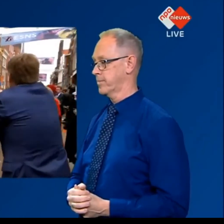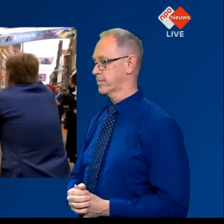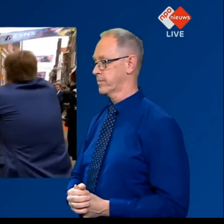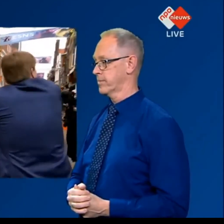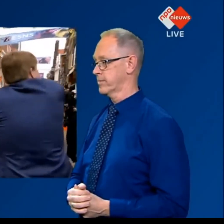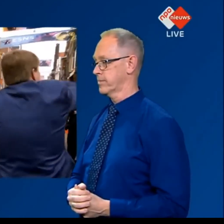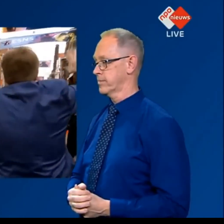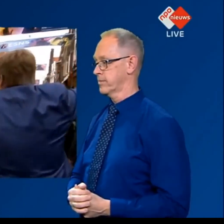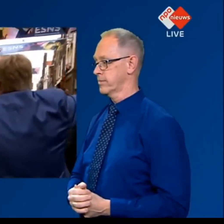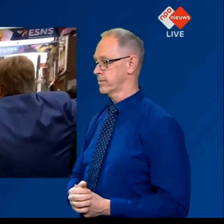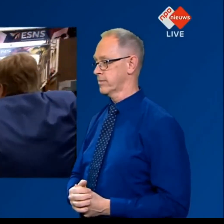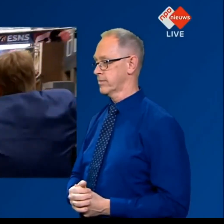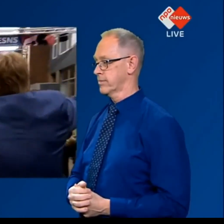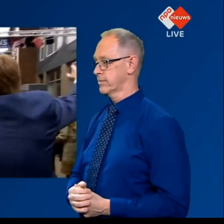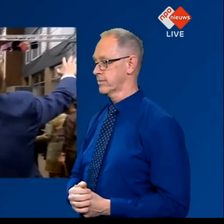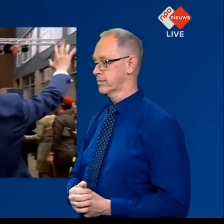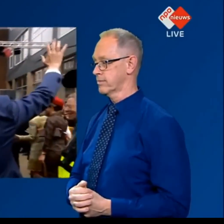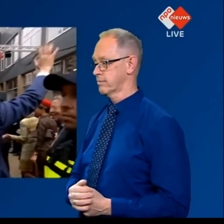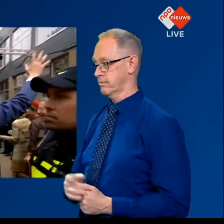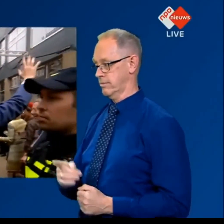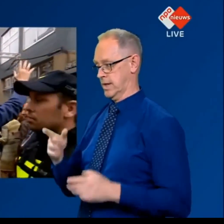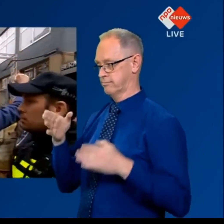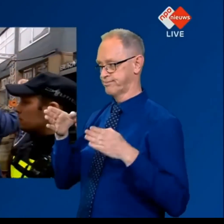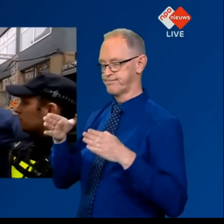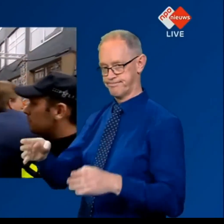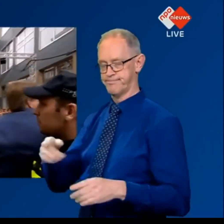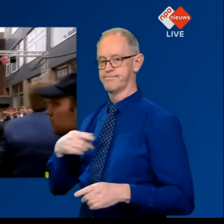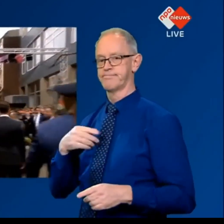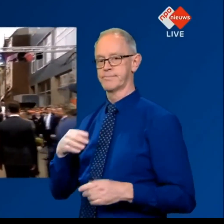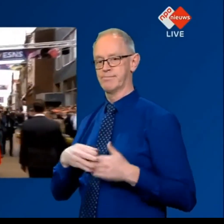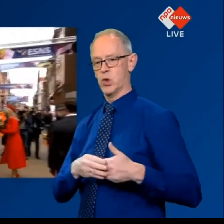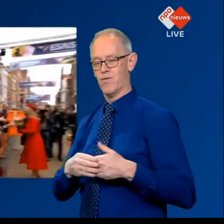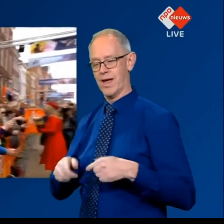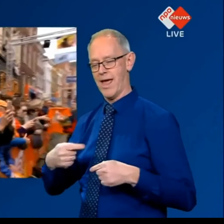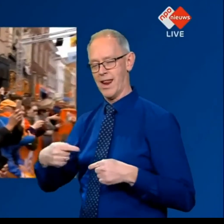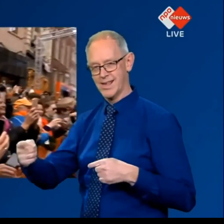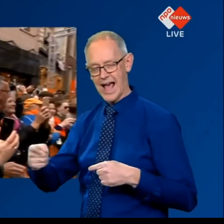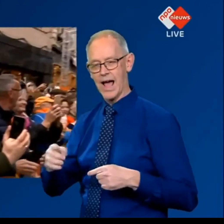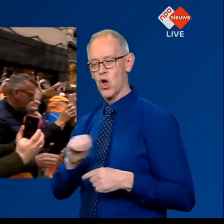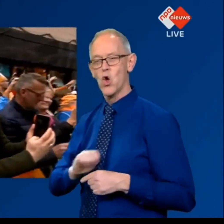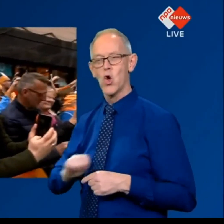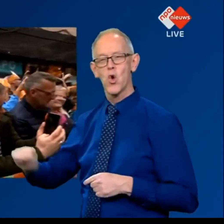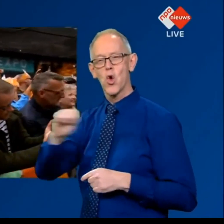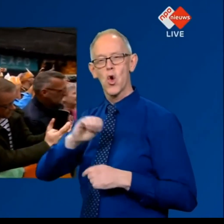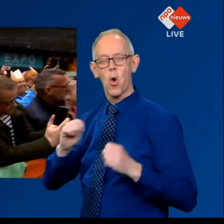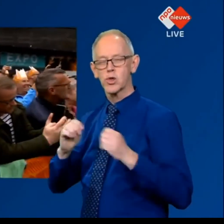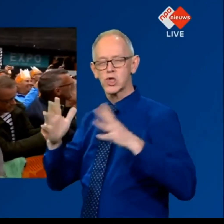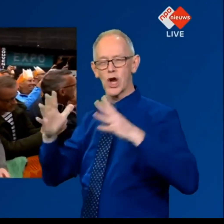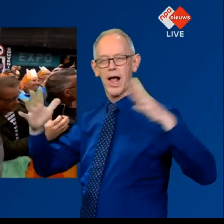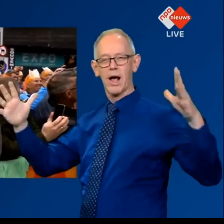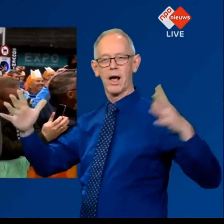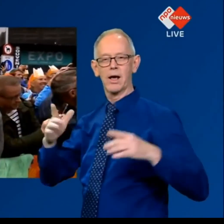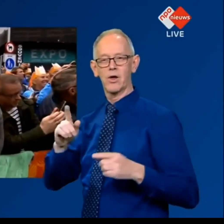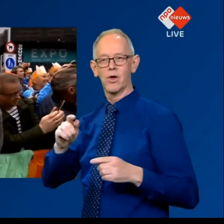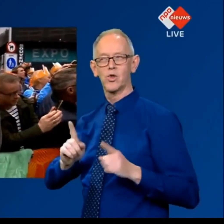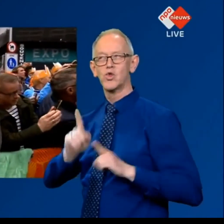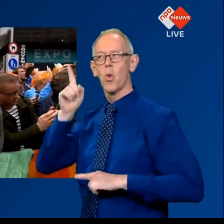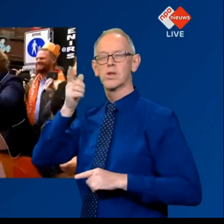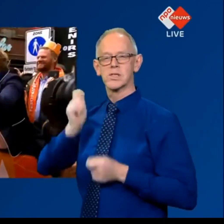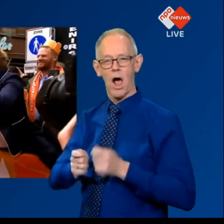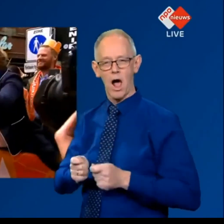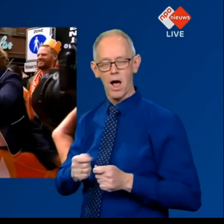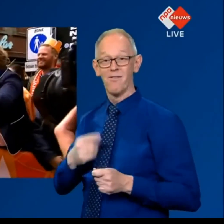Ziet al het spandoek van Eurosonic Noorderslag. Ieder jaar in januari dus. Bestaat dan altijd uit 4 dagen. De eerste 3 dagen is het echt